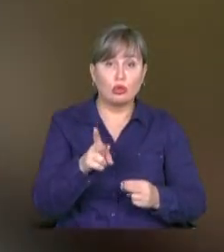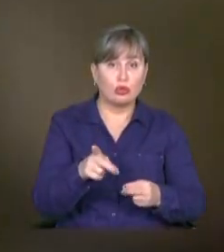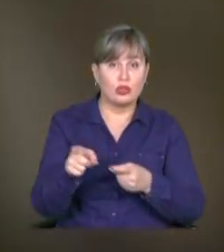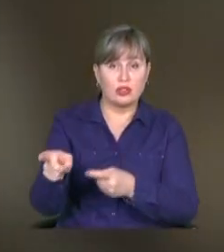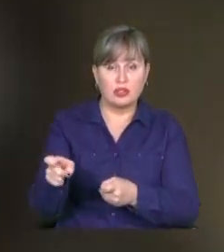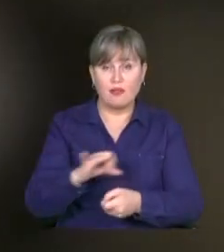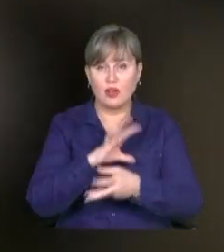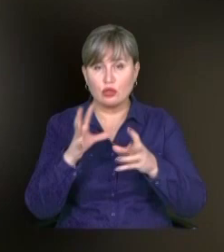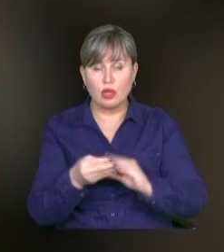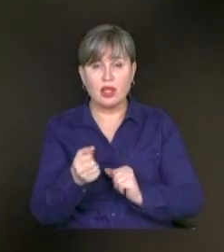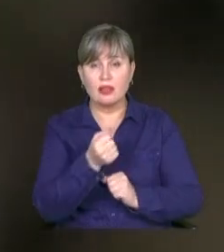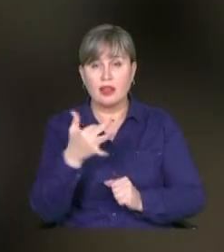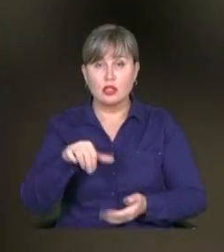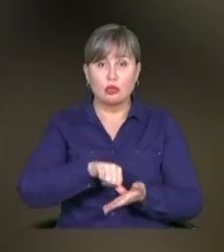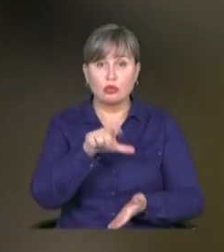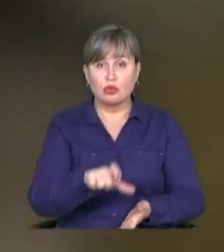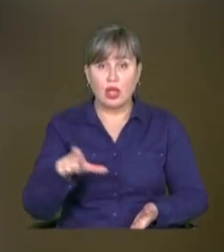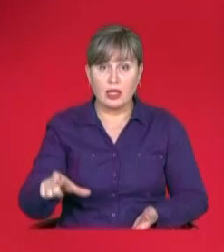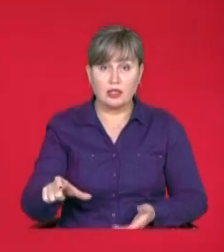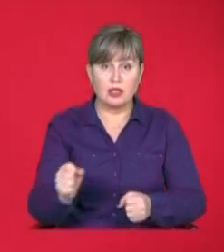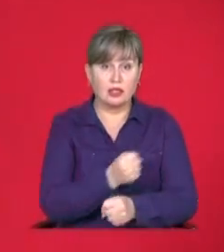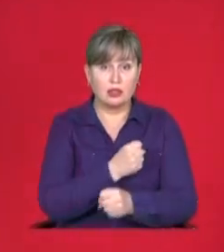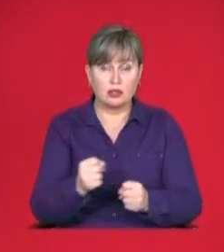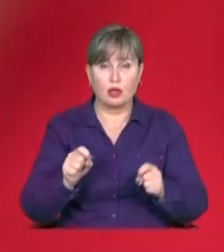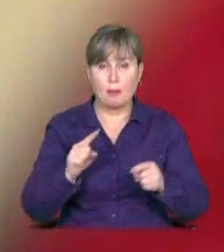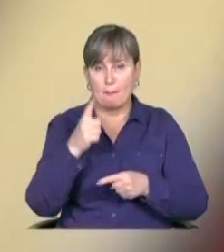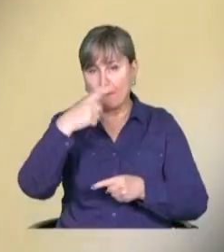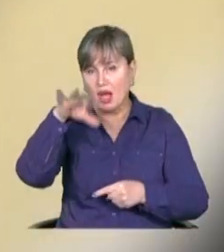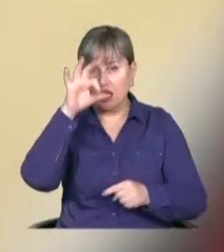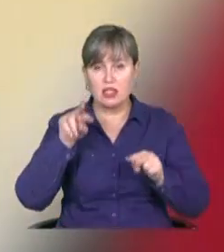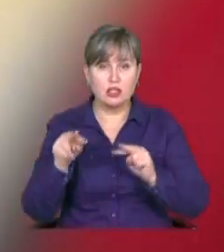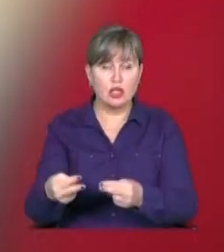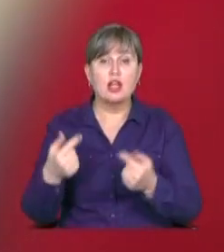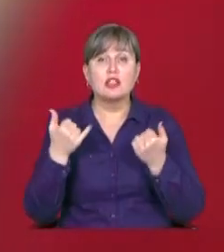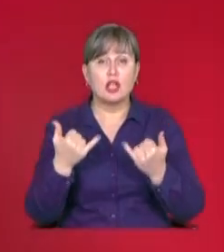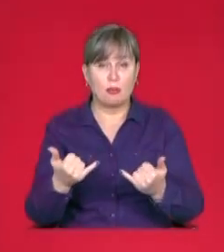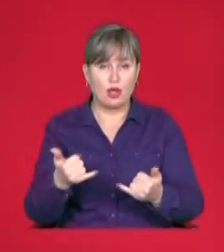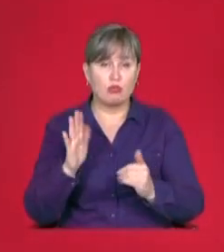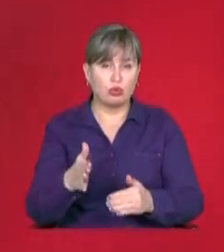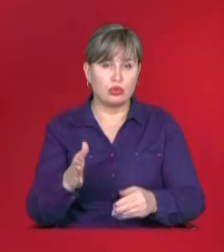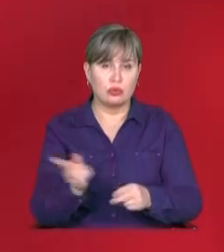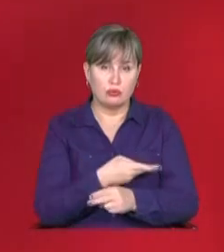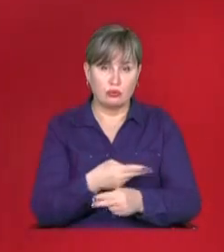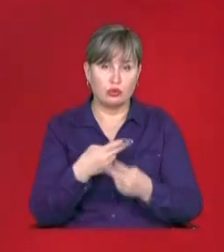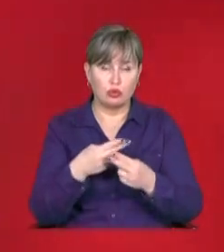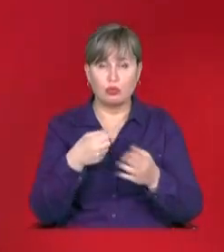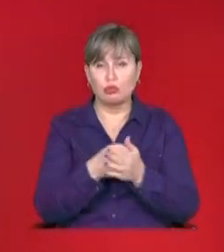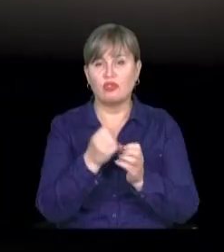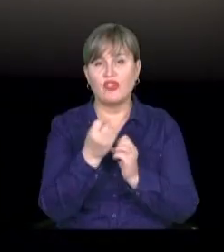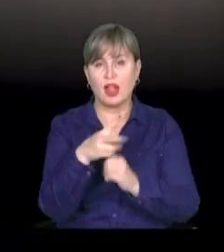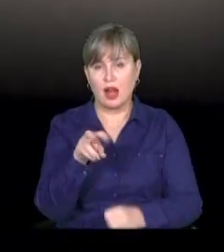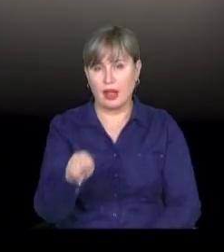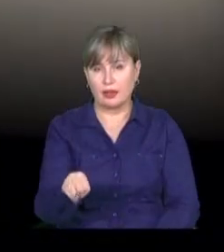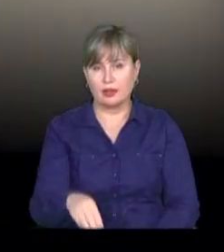В результате нескольких участников потасовки задержала полиция. Теперь нападавшим грозит до 12 лет тюрьмы.